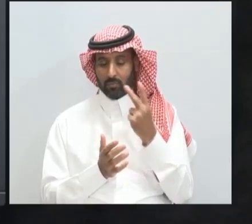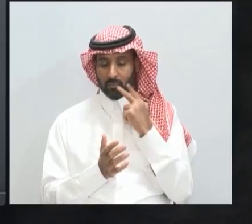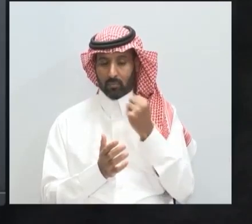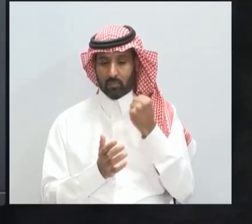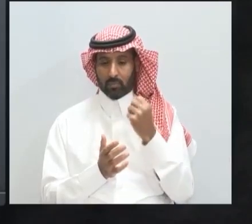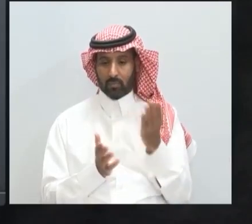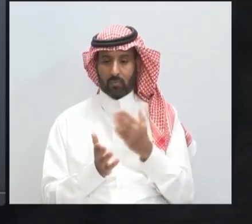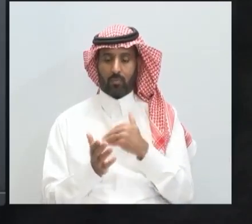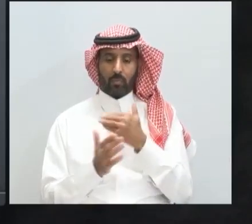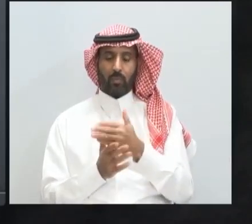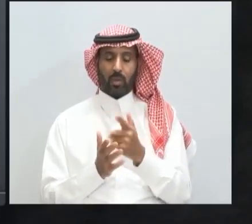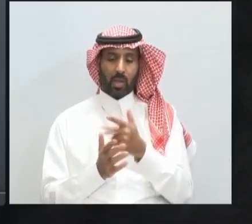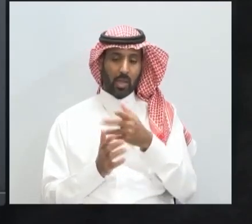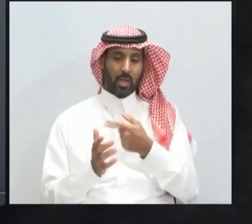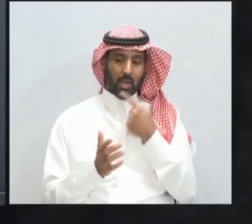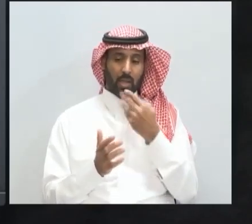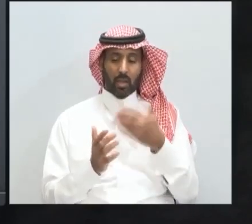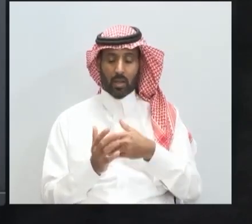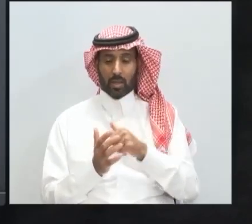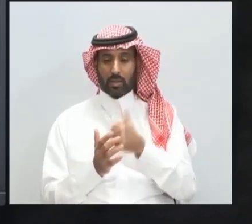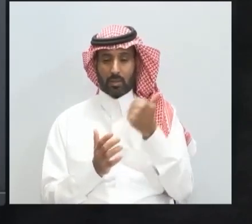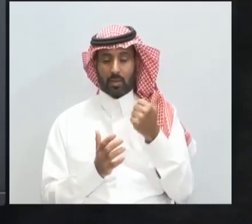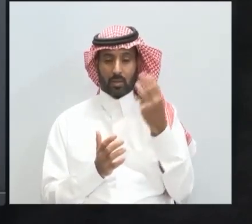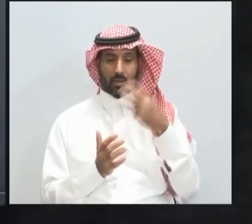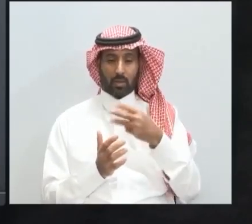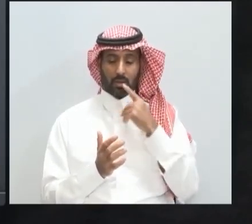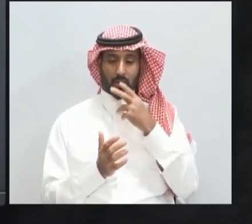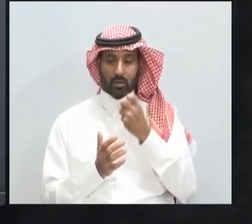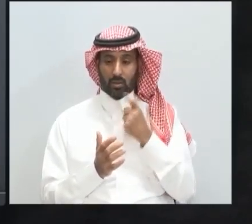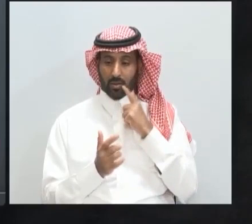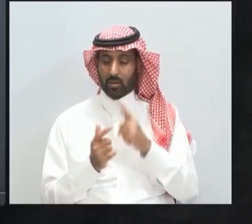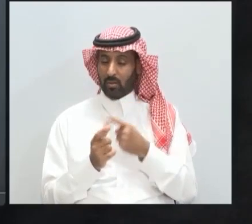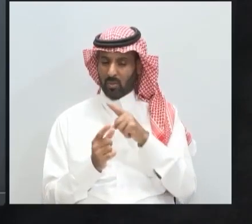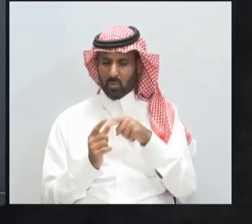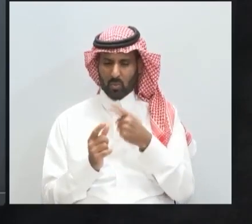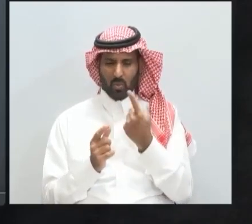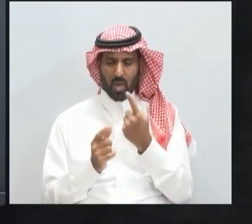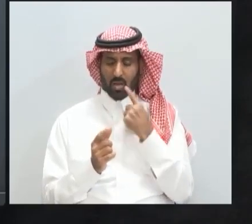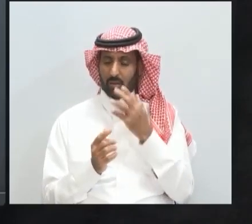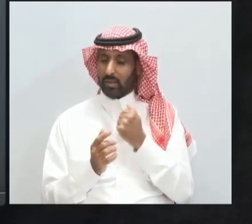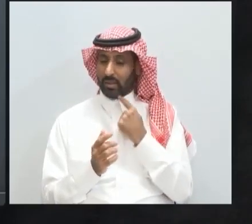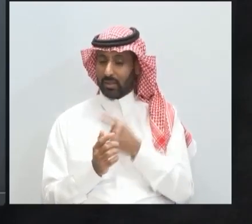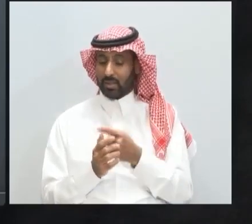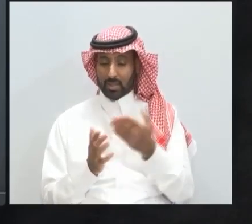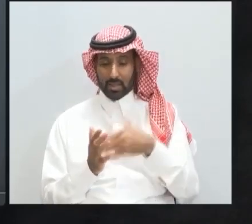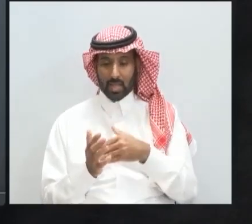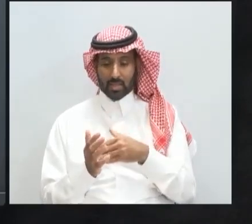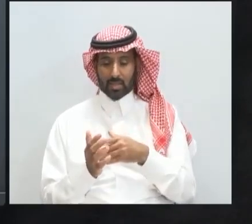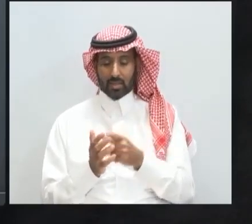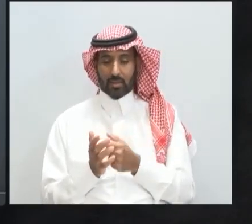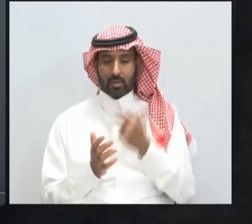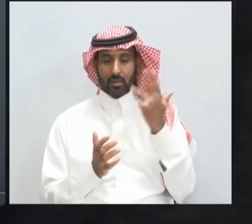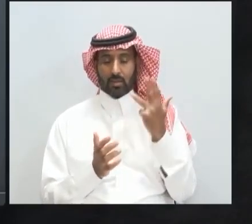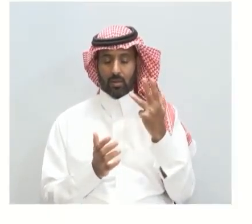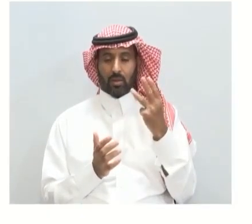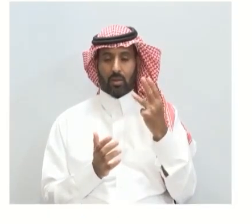الطاقه لذلك الناتج النهائي سوف يكون 36 بينما المخلوقات البدائيه لا تحتاج لهذه العمليه فالناتج النهائي فيها